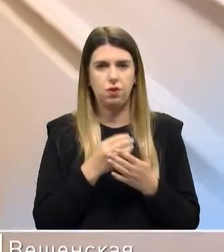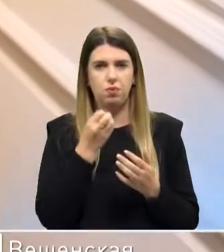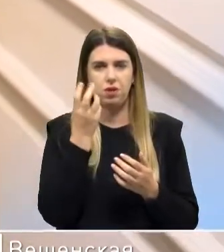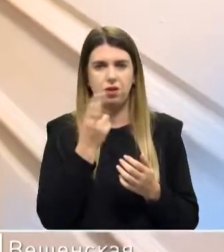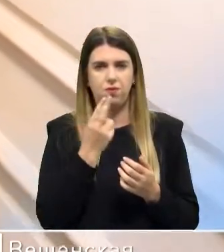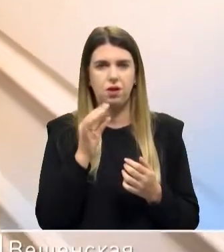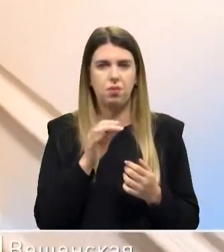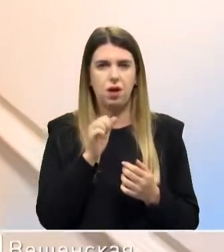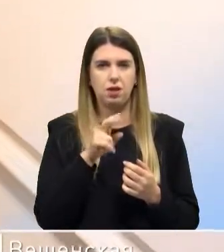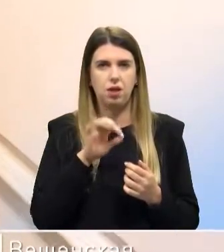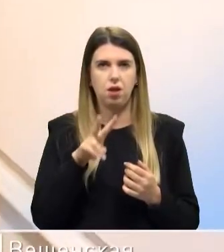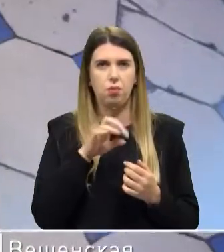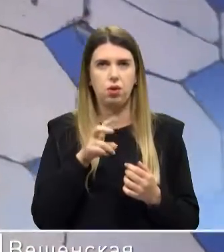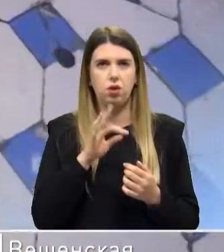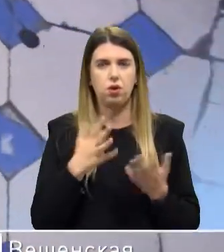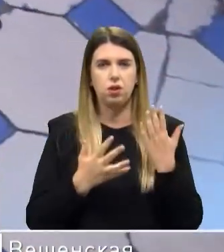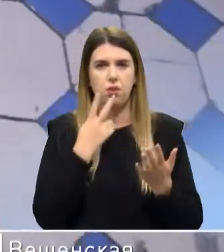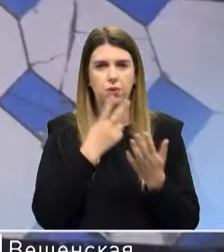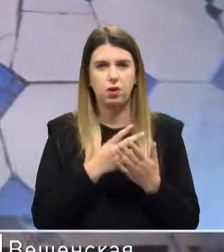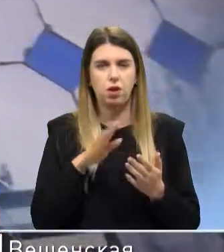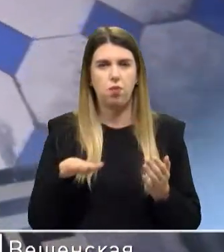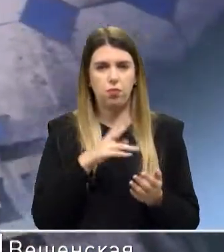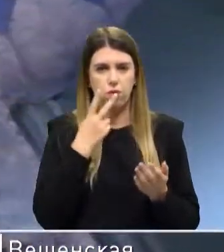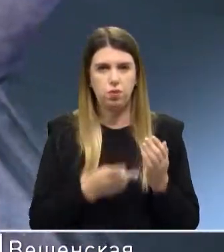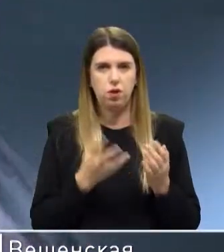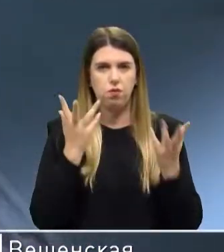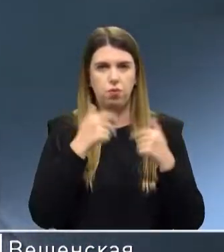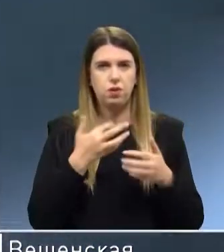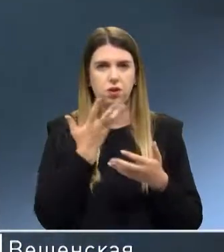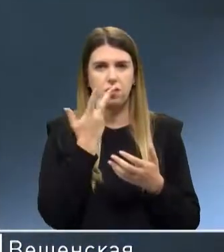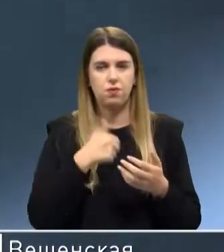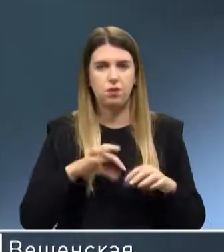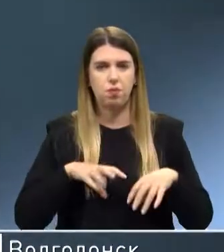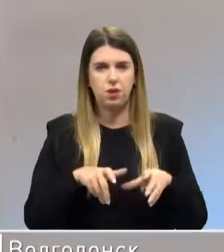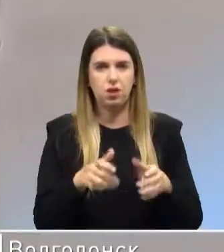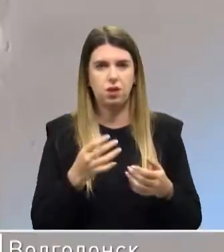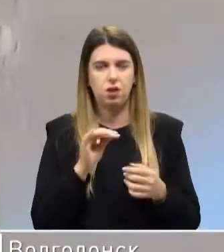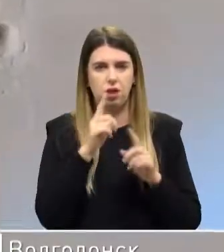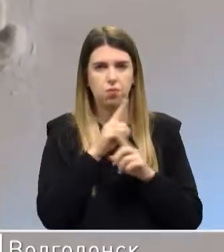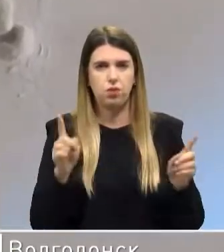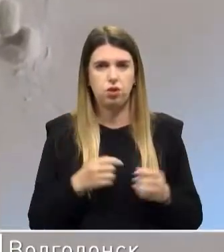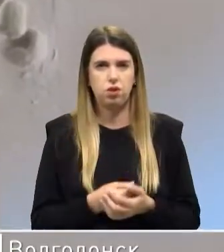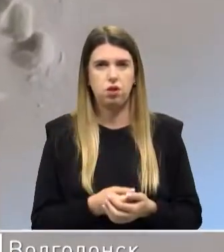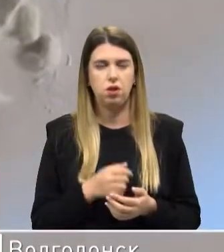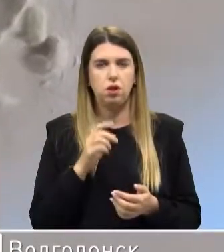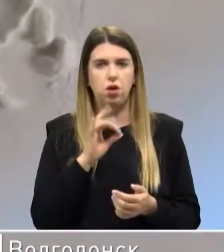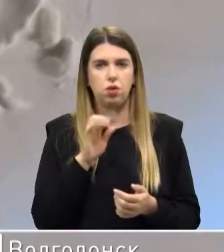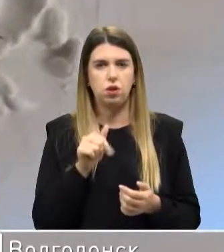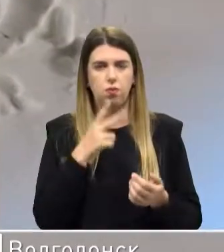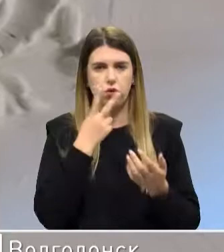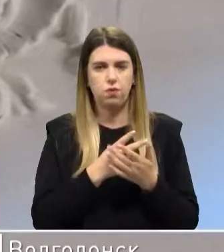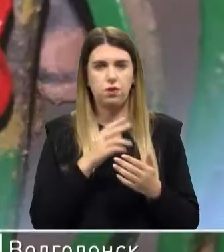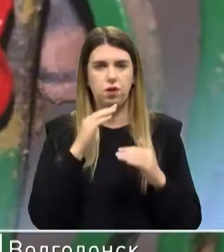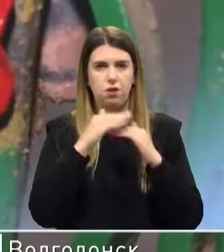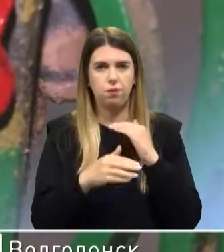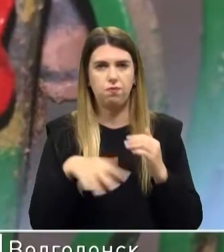и ангелами на потолках. Если посмотреть под ноги, то можно влюбиться в разноцветную напольную оригинальную плитку. Розы можно увидеть не только в